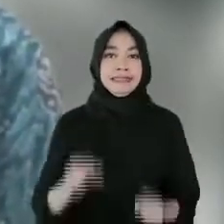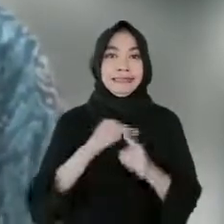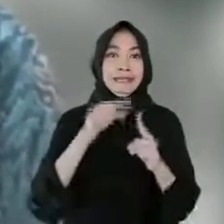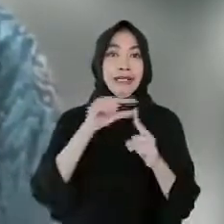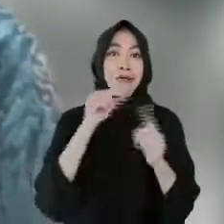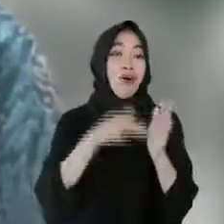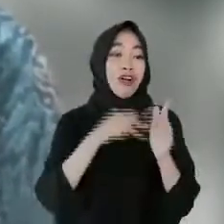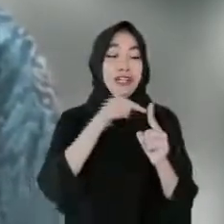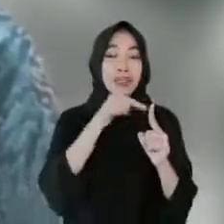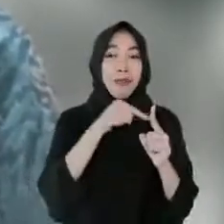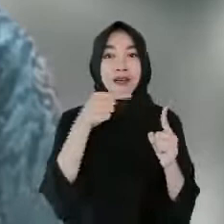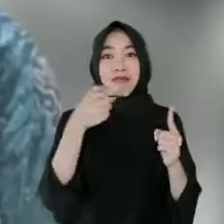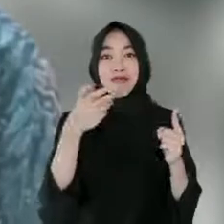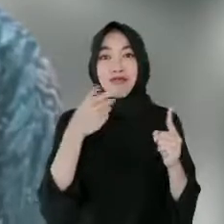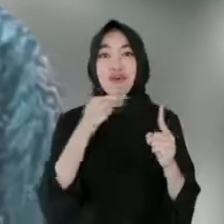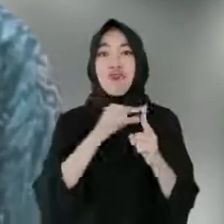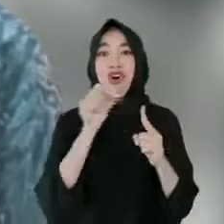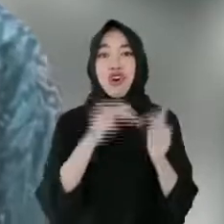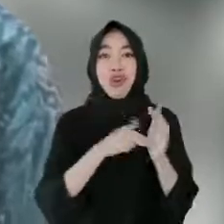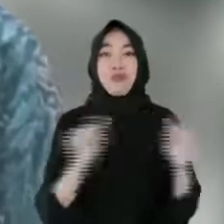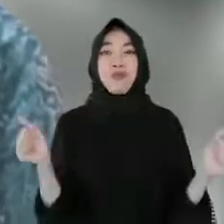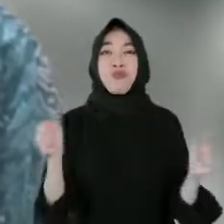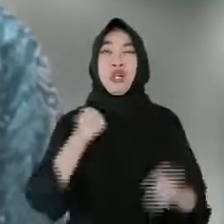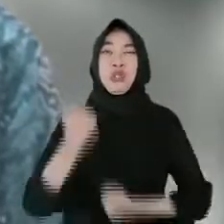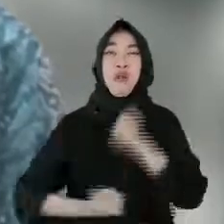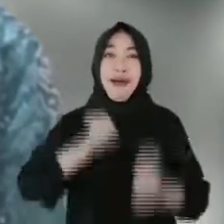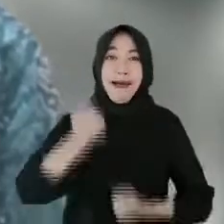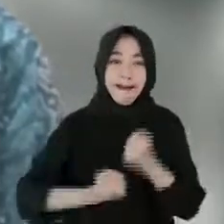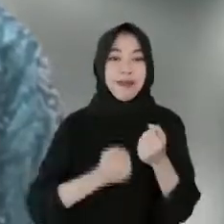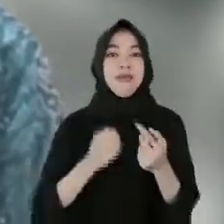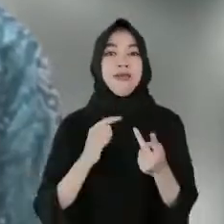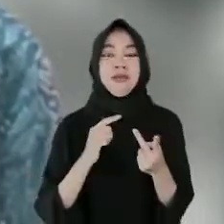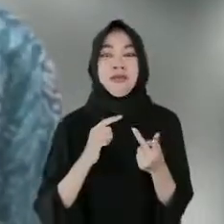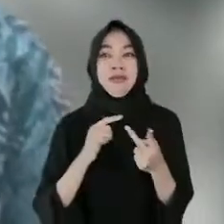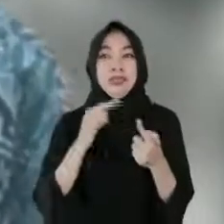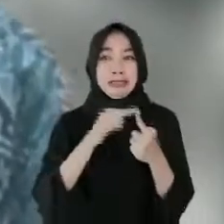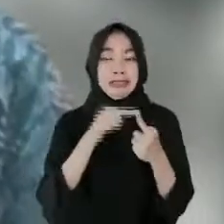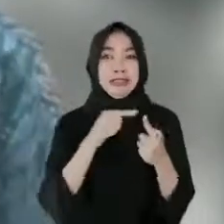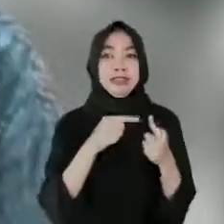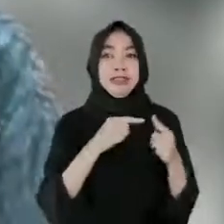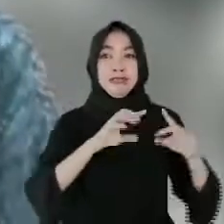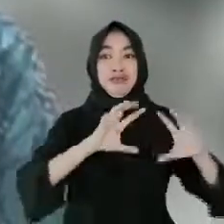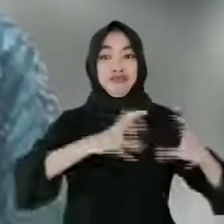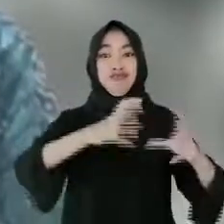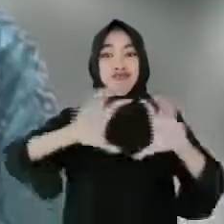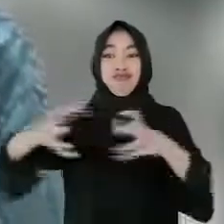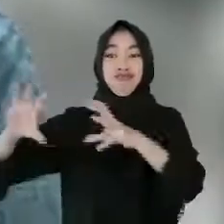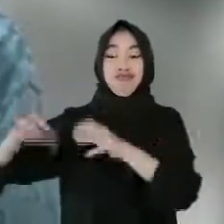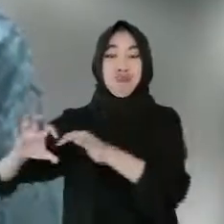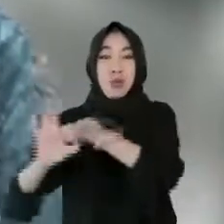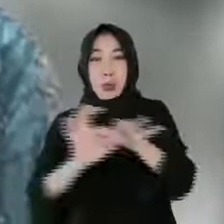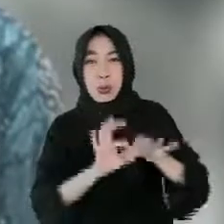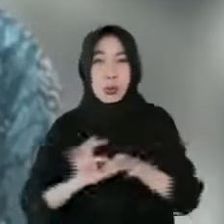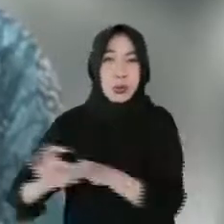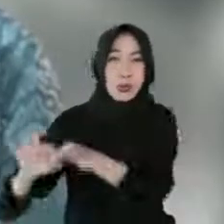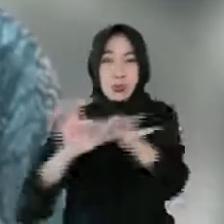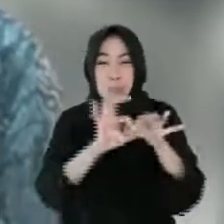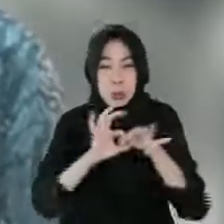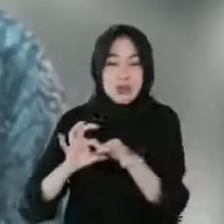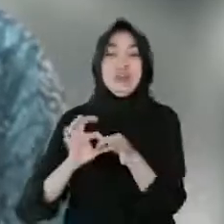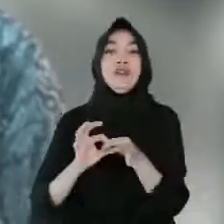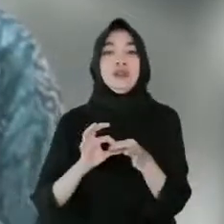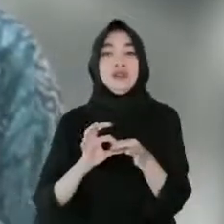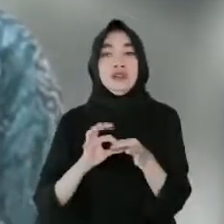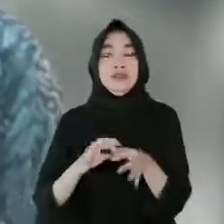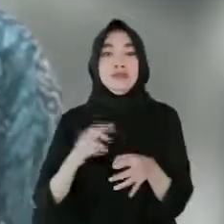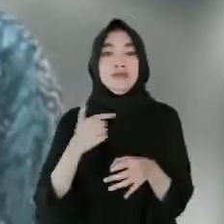perjuangan ya pohon ini adalah upaya kolaborasi tempat biasa terlihat oleh karena itu